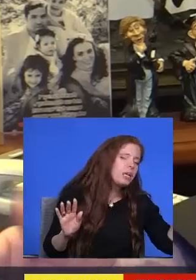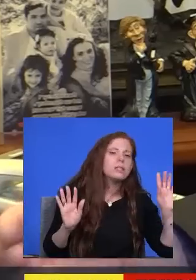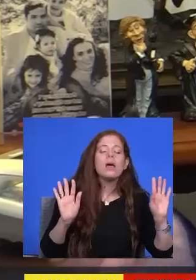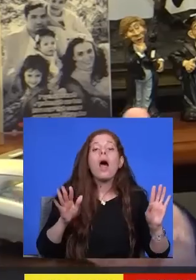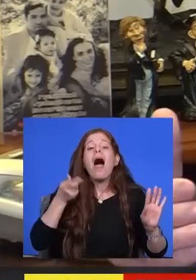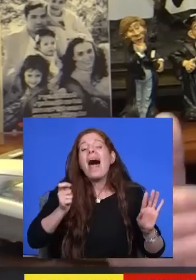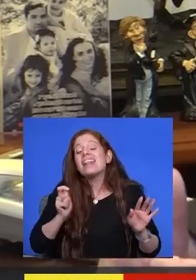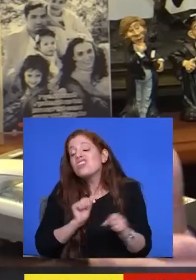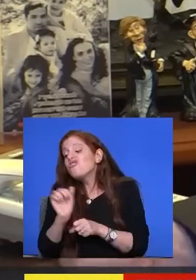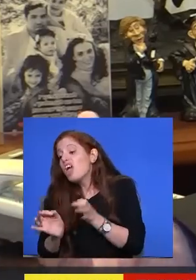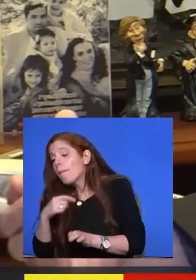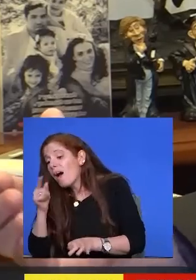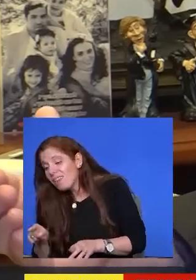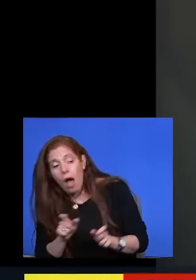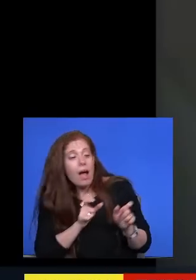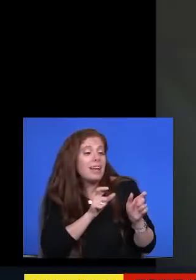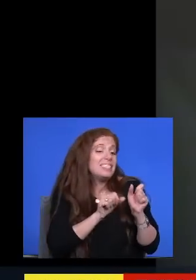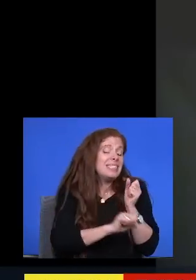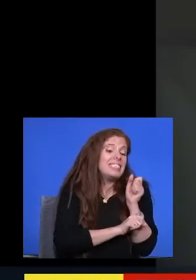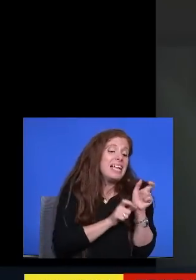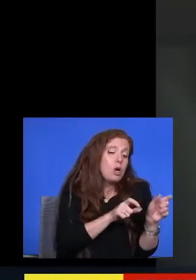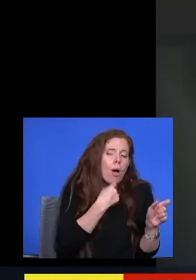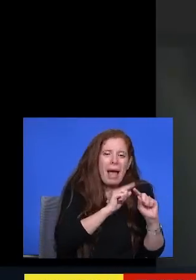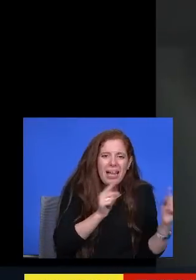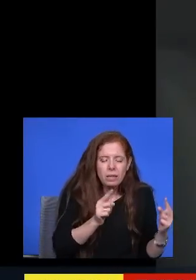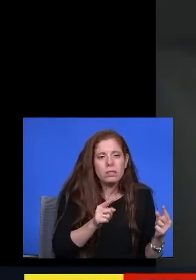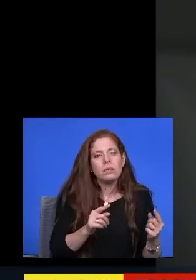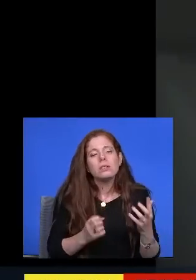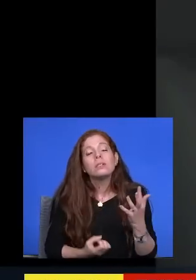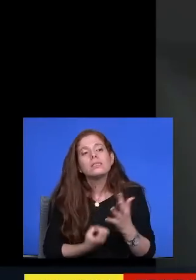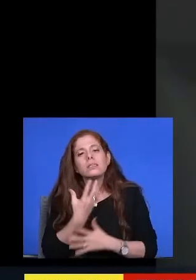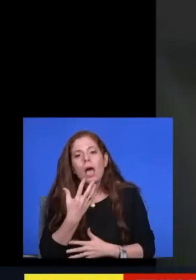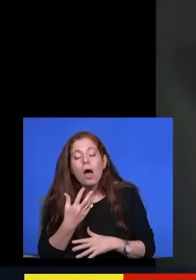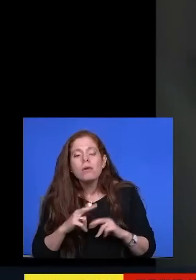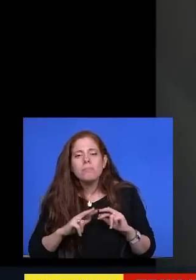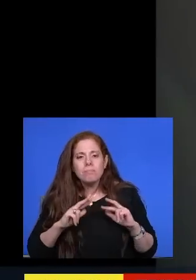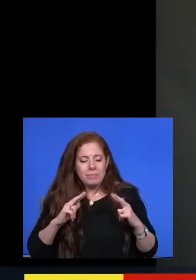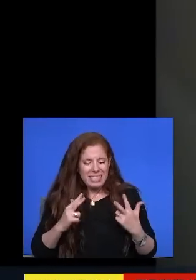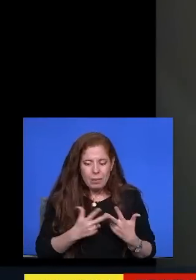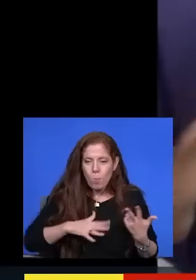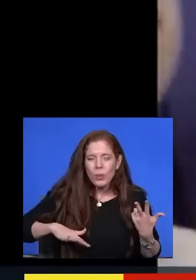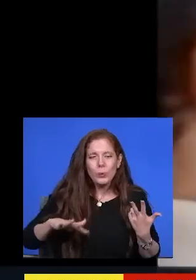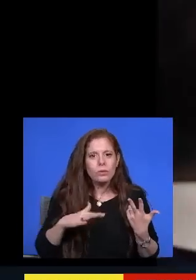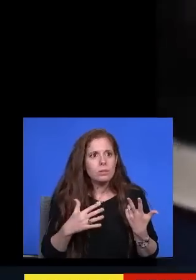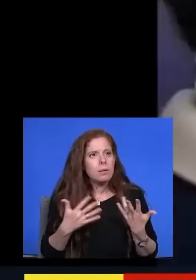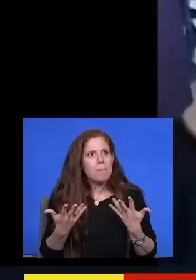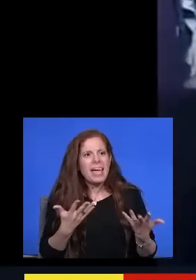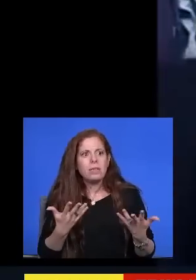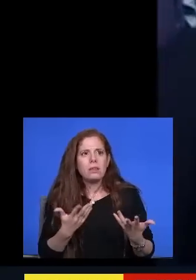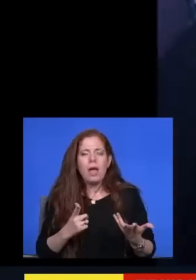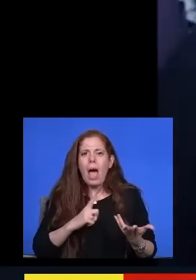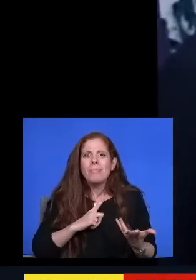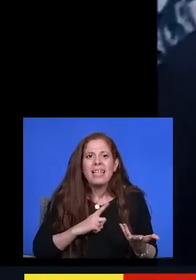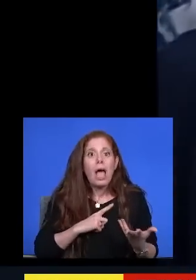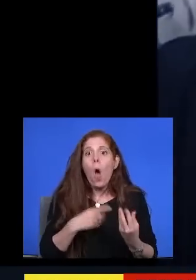אמרה כך, הסנגור אחרת, יצר בציבוריות מעין המתנה, מעין